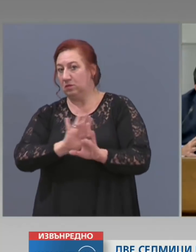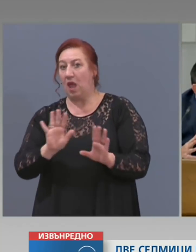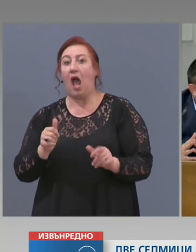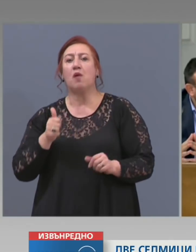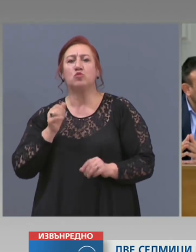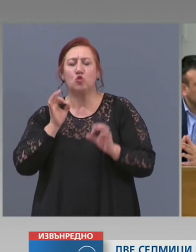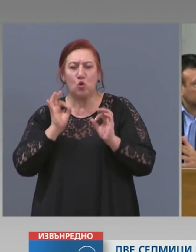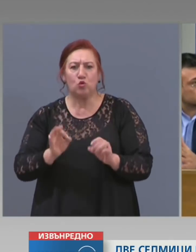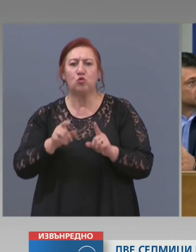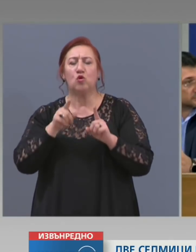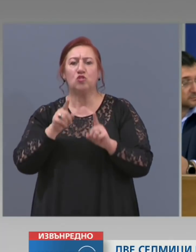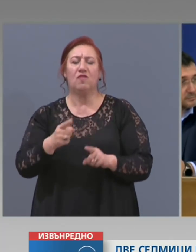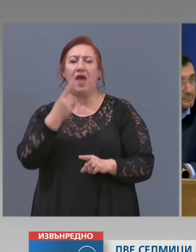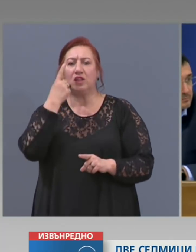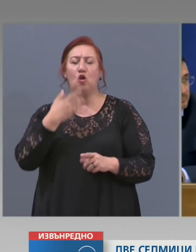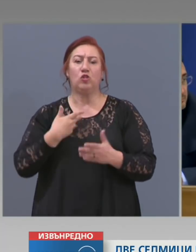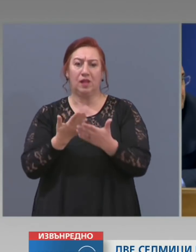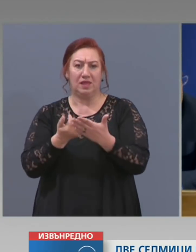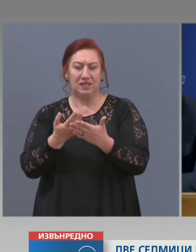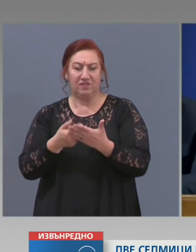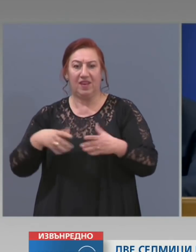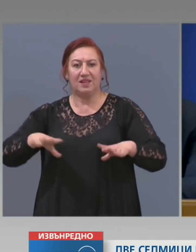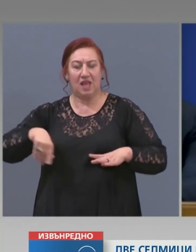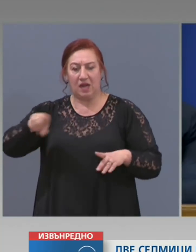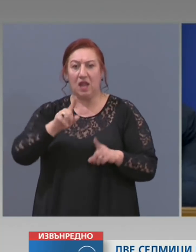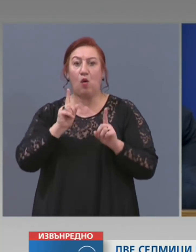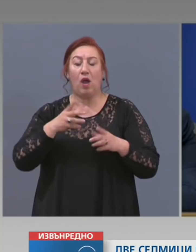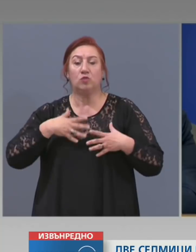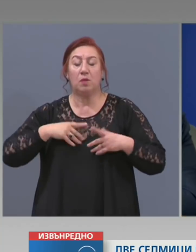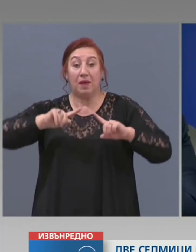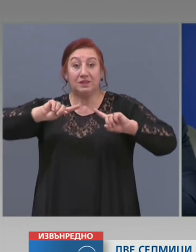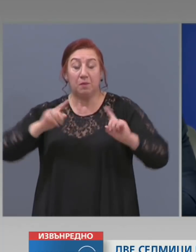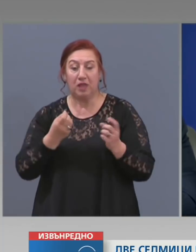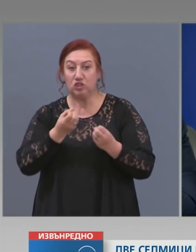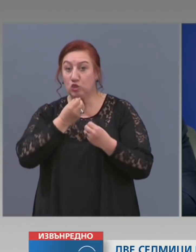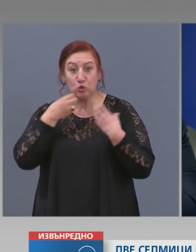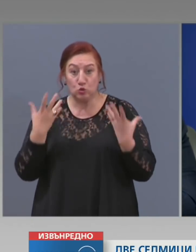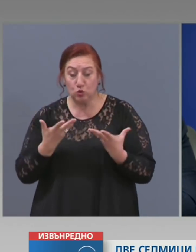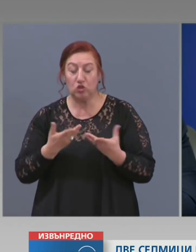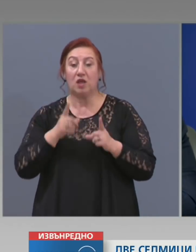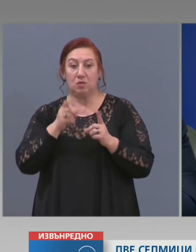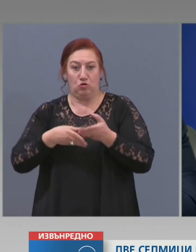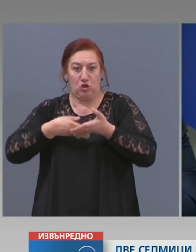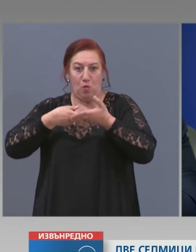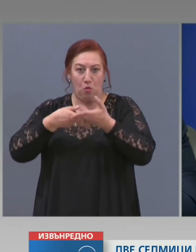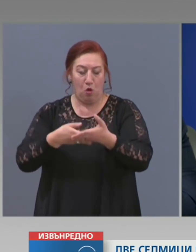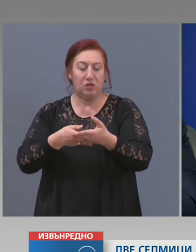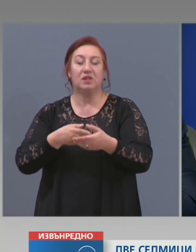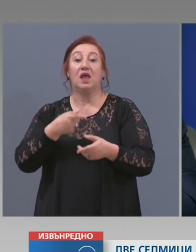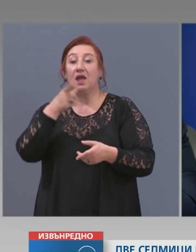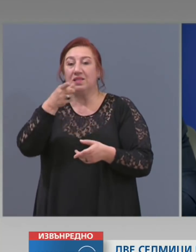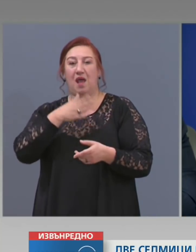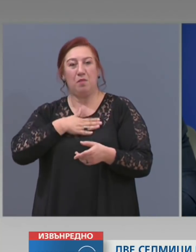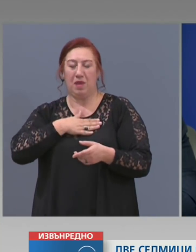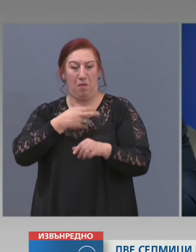в напускането на града, когато има спешни случаи, които не могат да се решат с силите, с които разполага